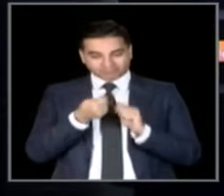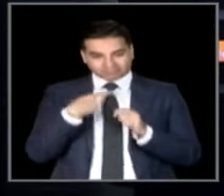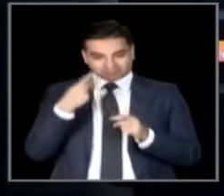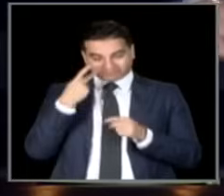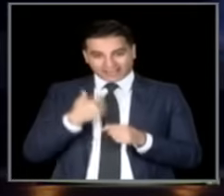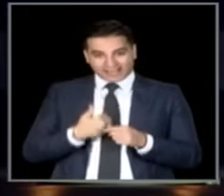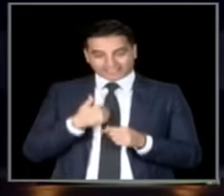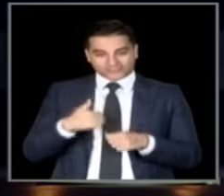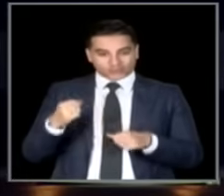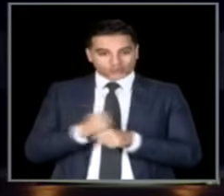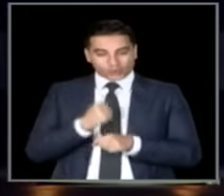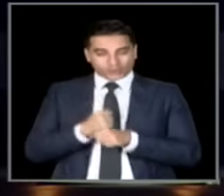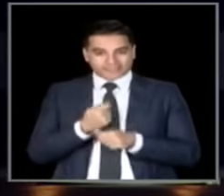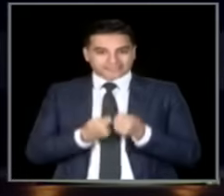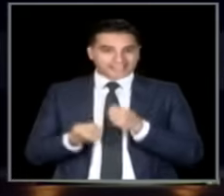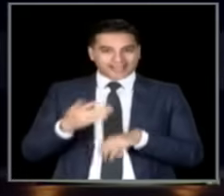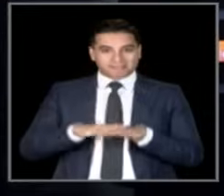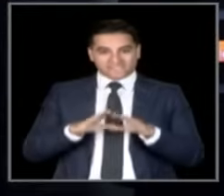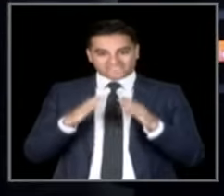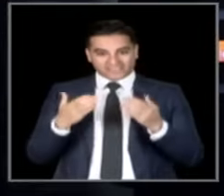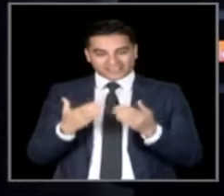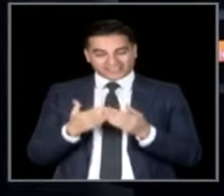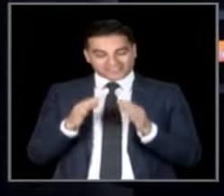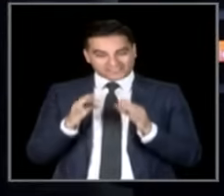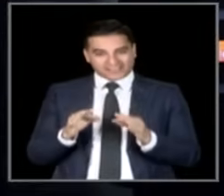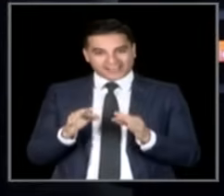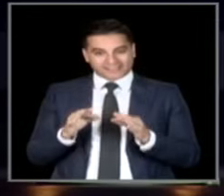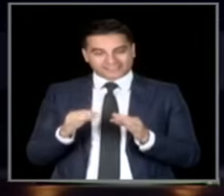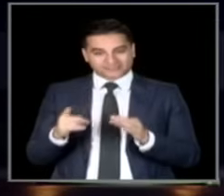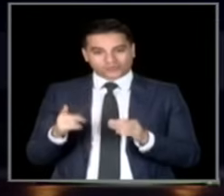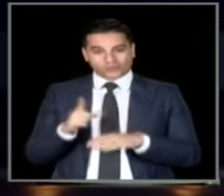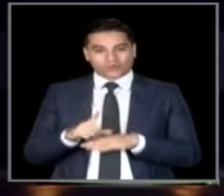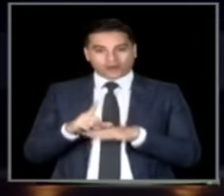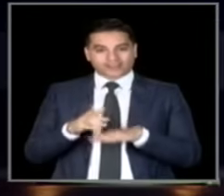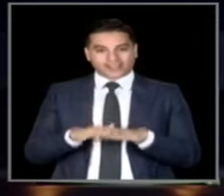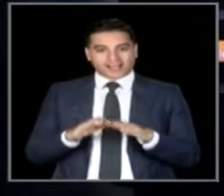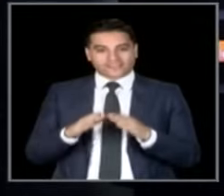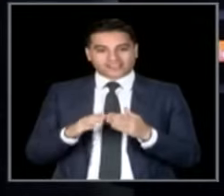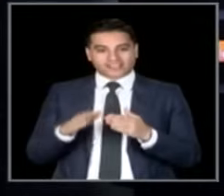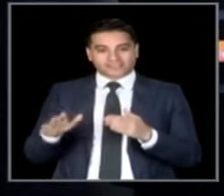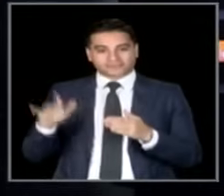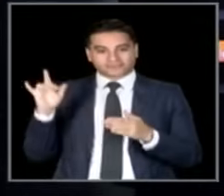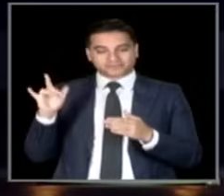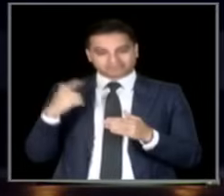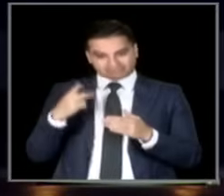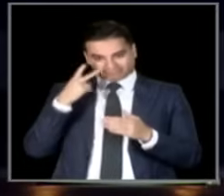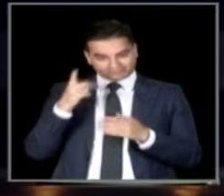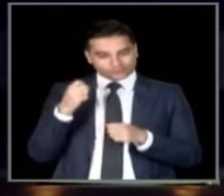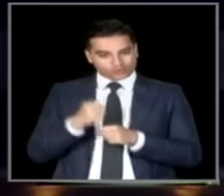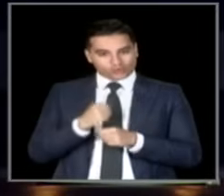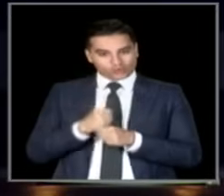في شغل بيحصل في الفريق فعلا يعني. وقائد الفريق خرج. عجبني انا الشغل